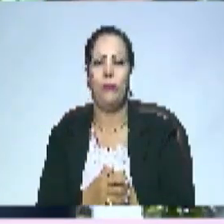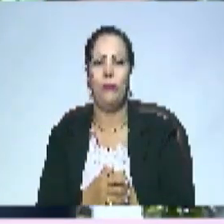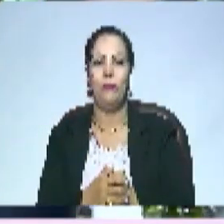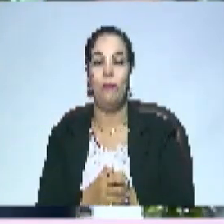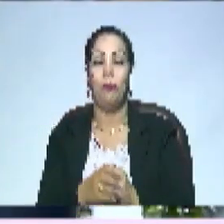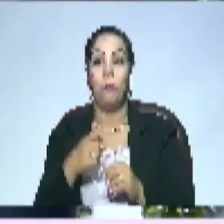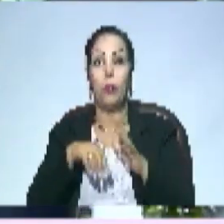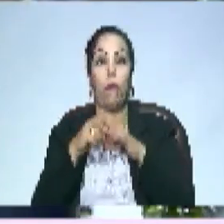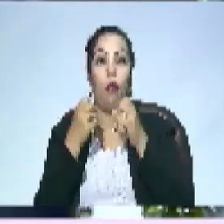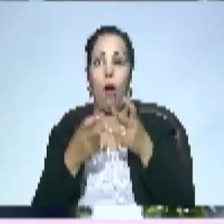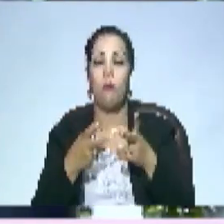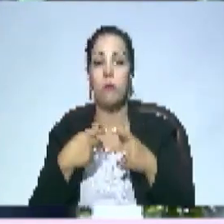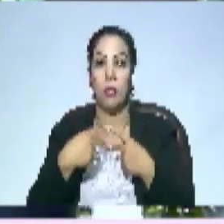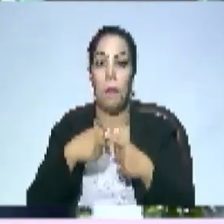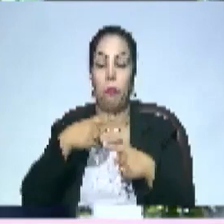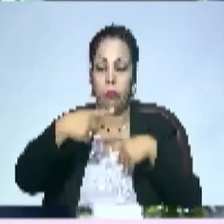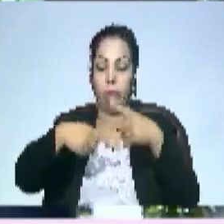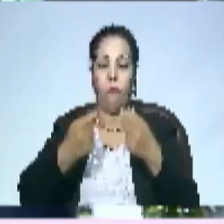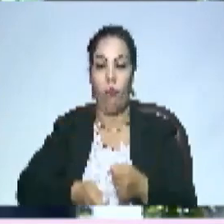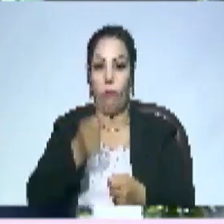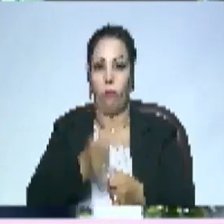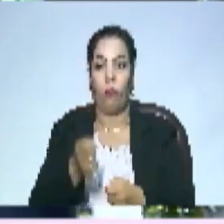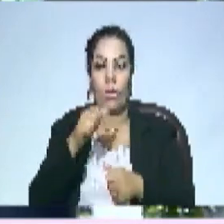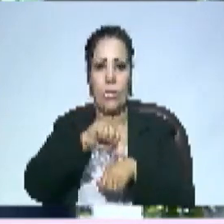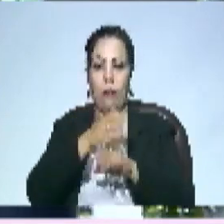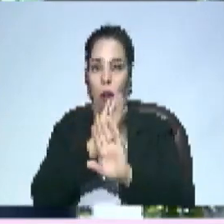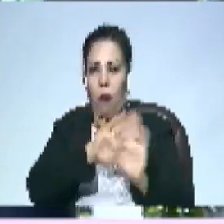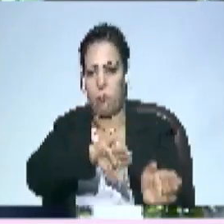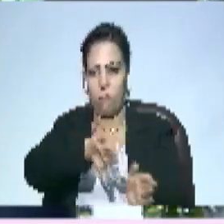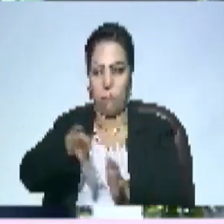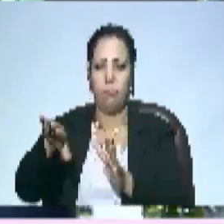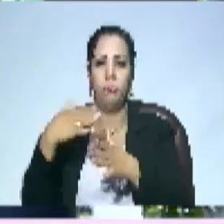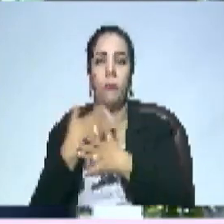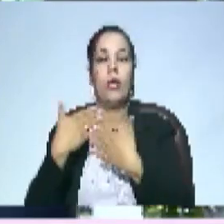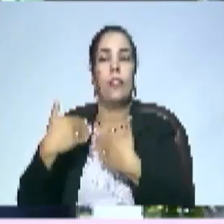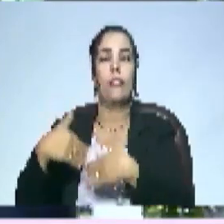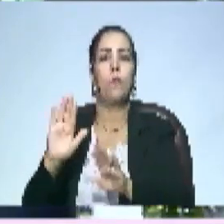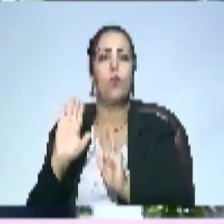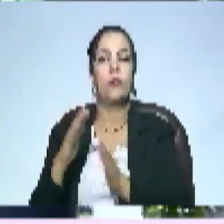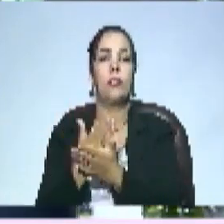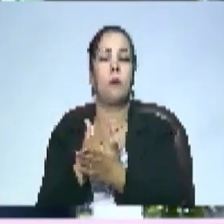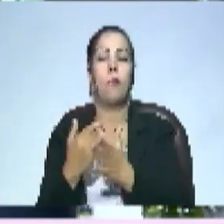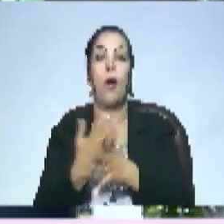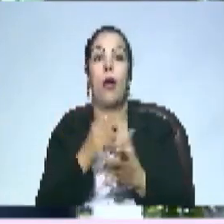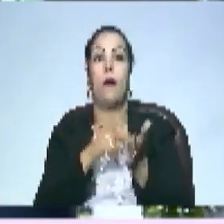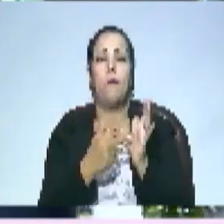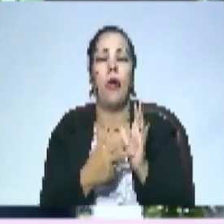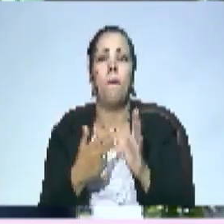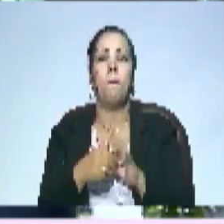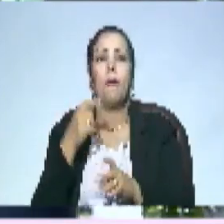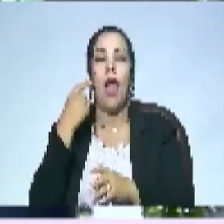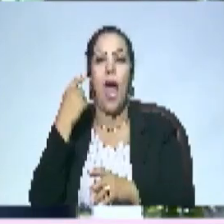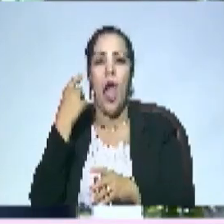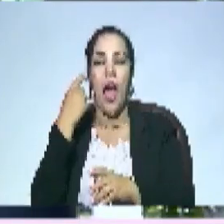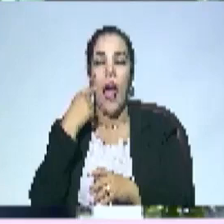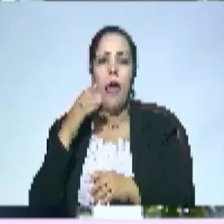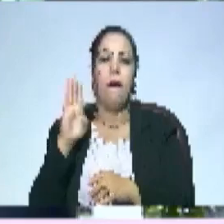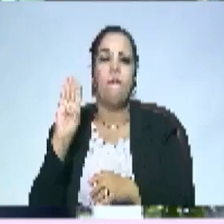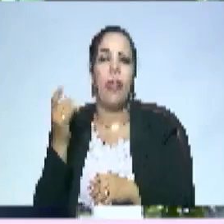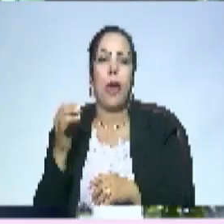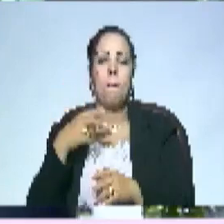كده خلاص كمرت الكميه كلها. خلاص كده خلاص. هناخد معانا بقى الكريم شانتيه، معانا كريم